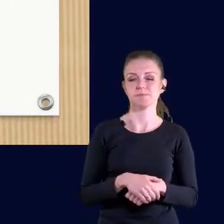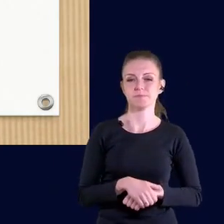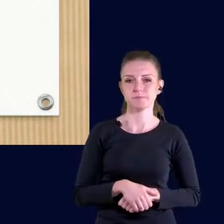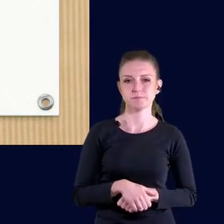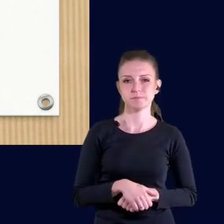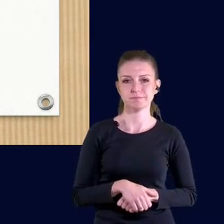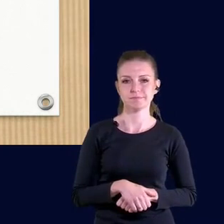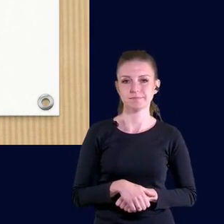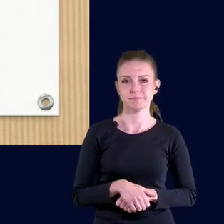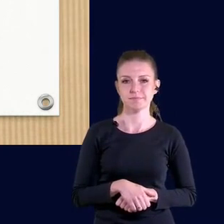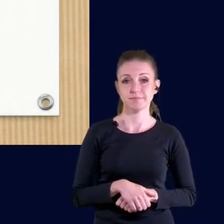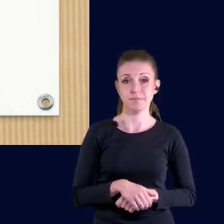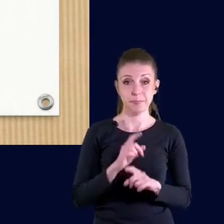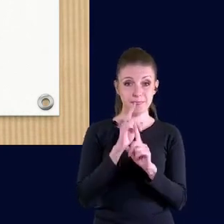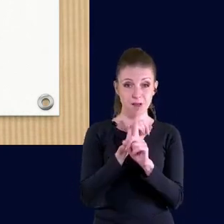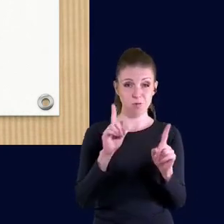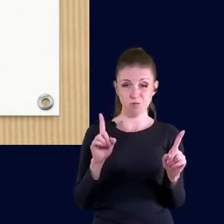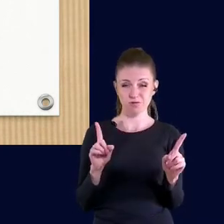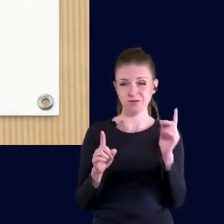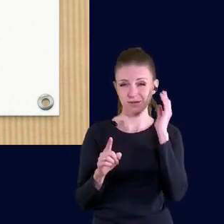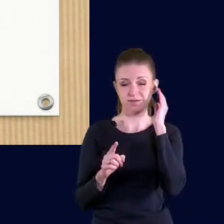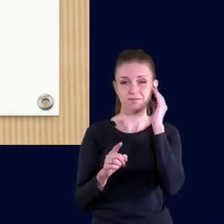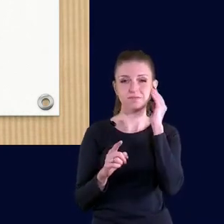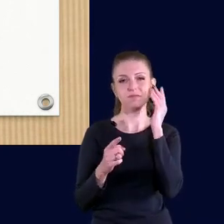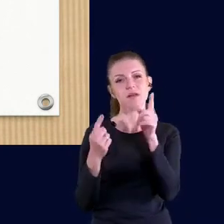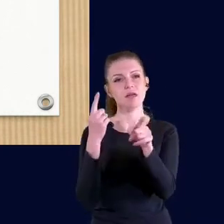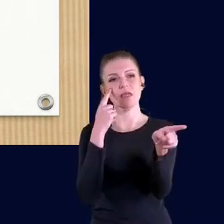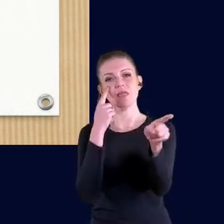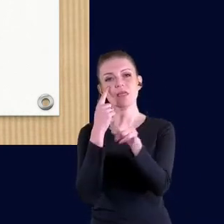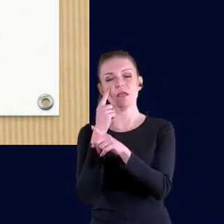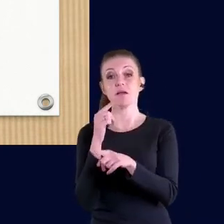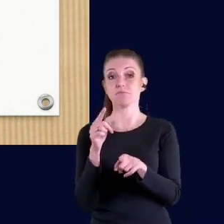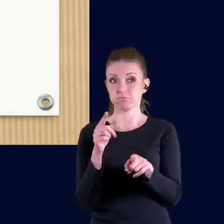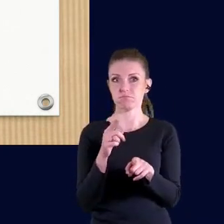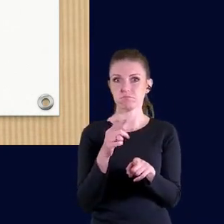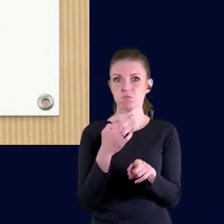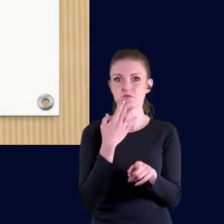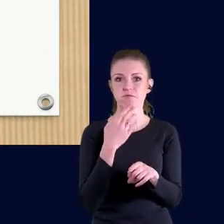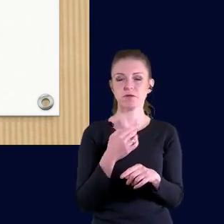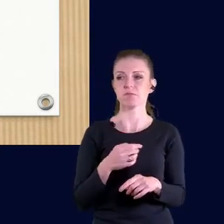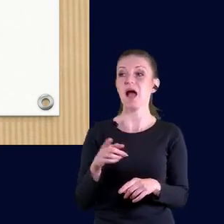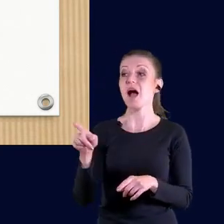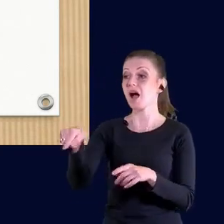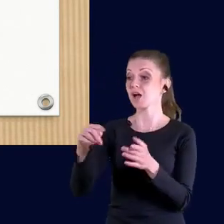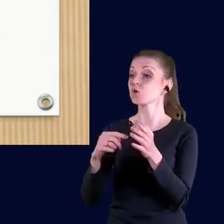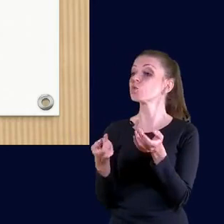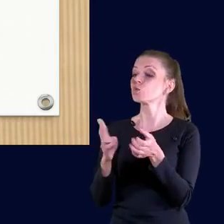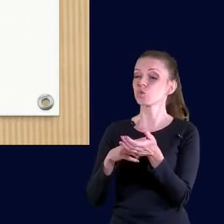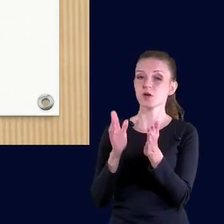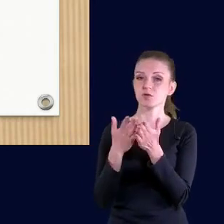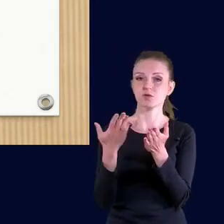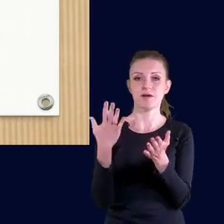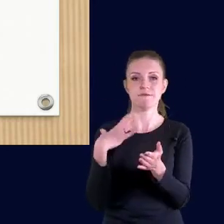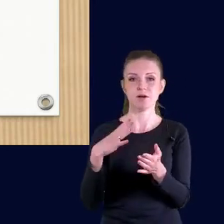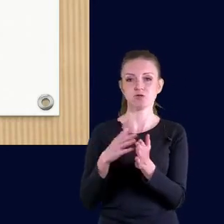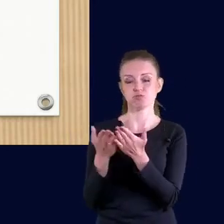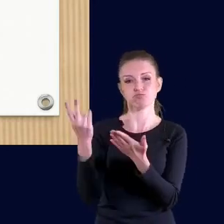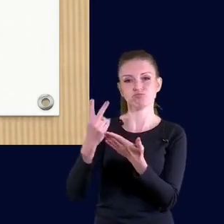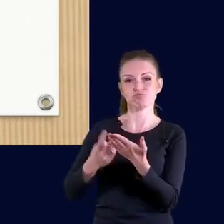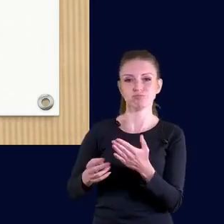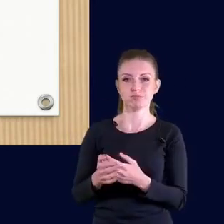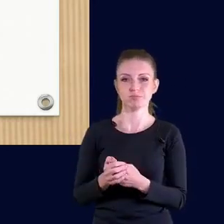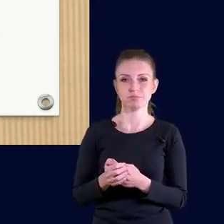że nauczyciele bardzo często też nam co polecają jakieś dane lektury mówimy też o podręcznikach akademickich